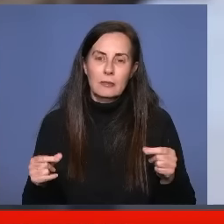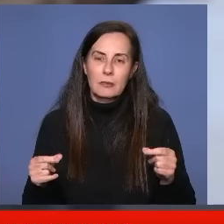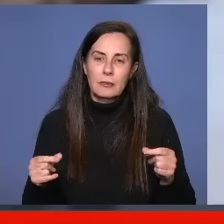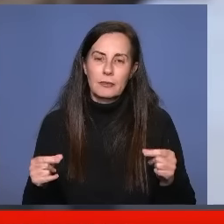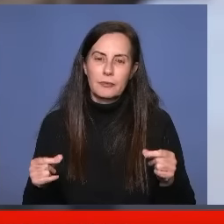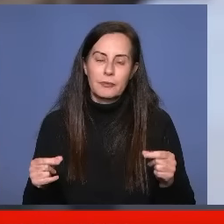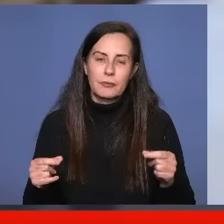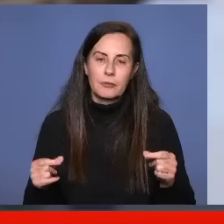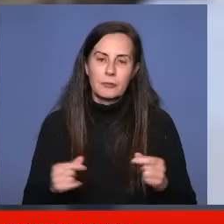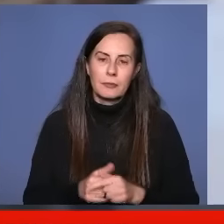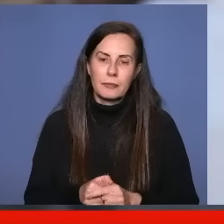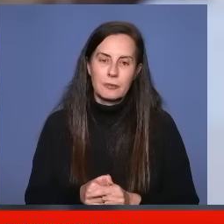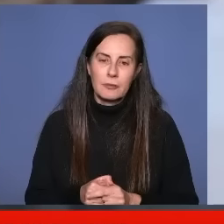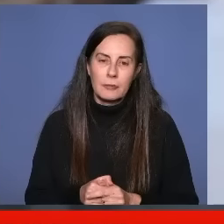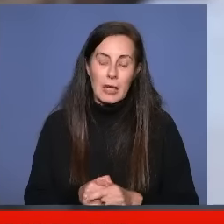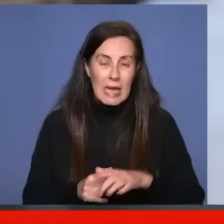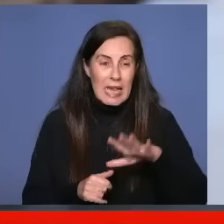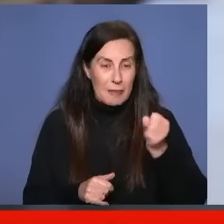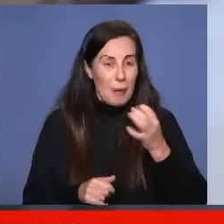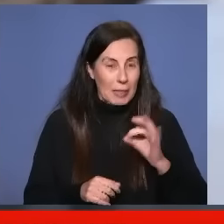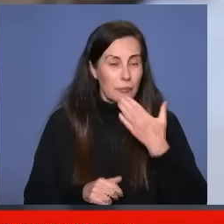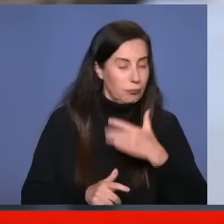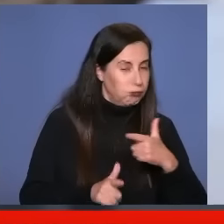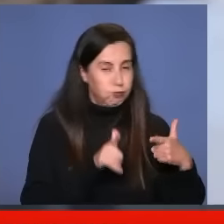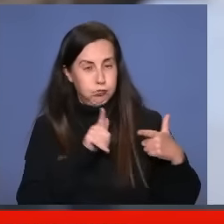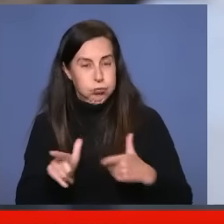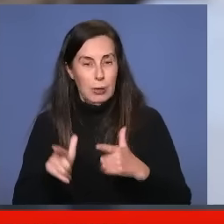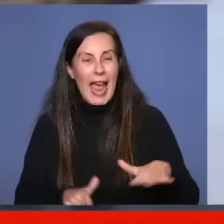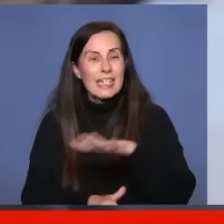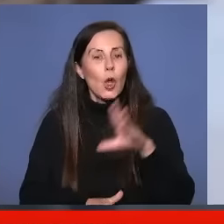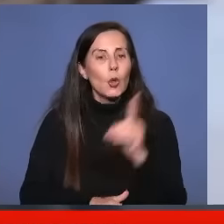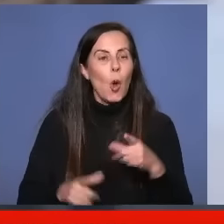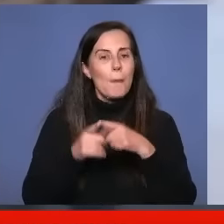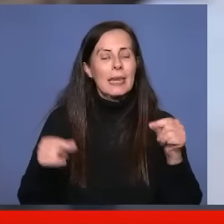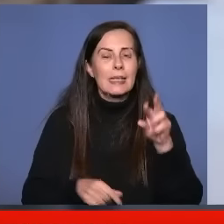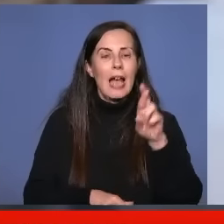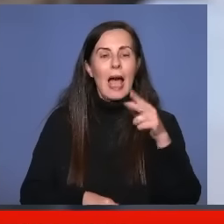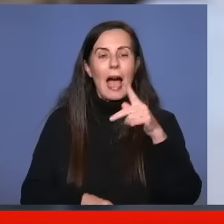And if this assault happens on Rafah,